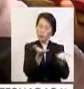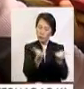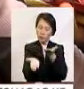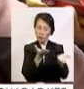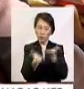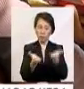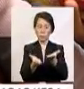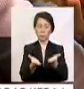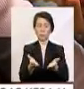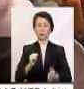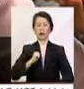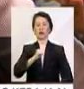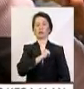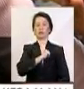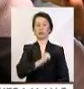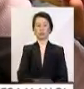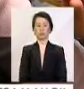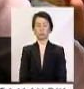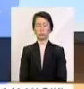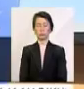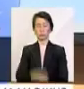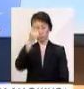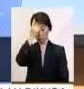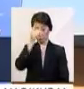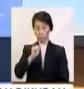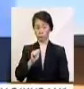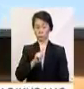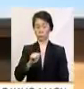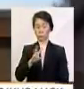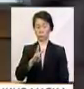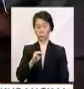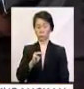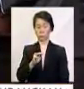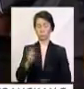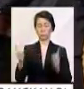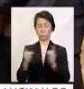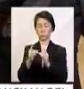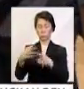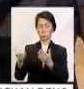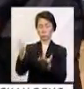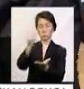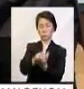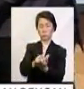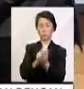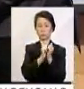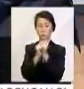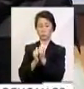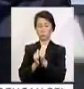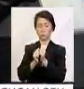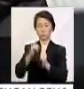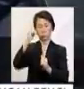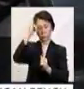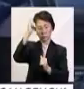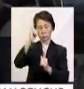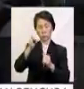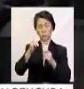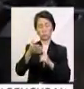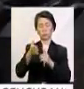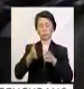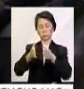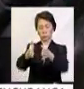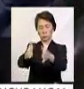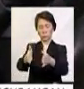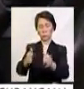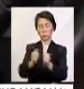sebagai ahli parlimen. Datuk Sri Azmin ditemui selepas merasmikan laporan bersama Inisiatif Jalur dan Jalan